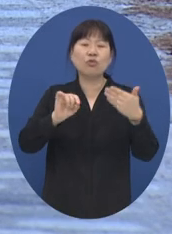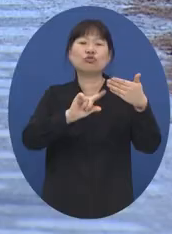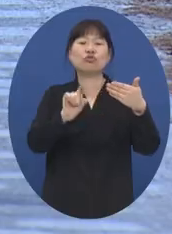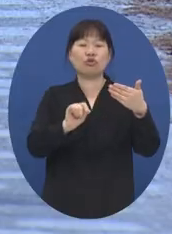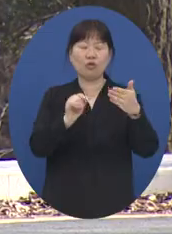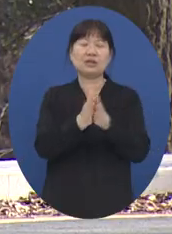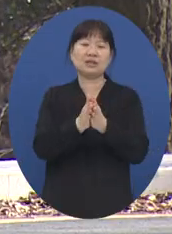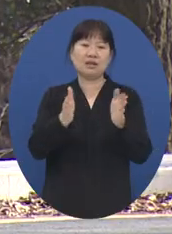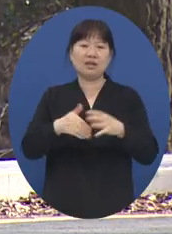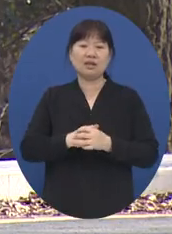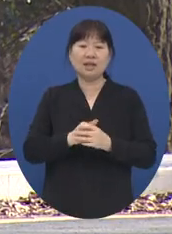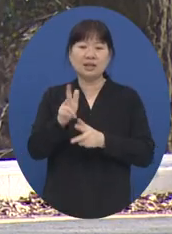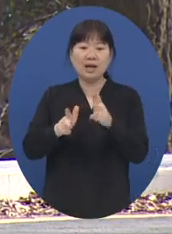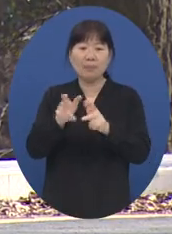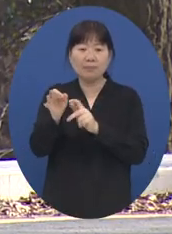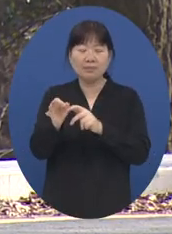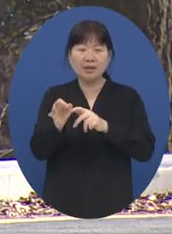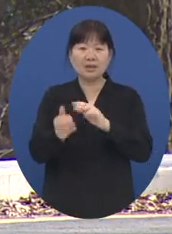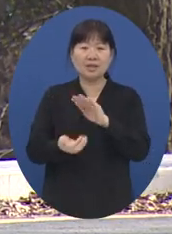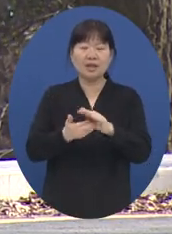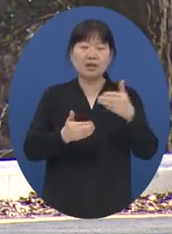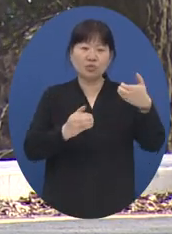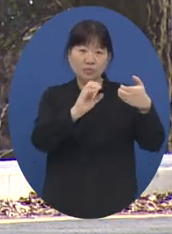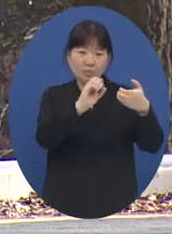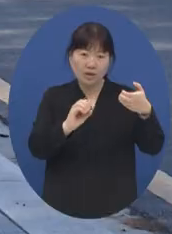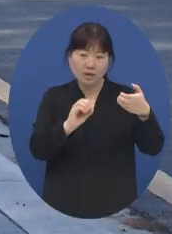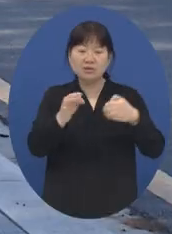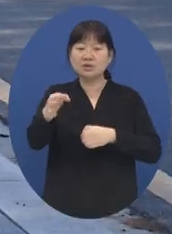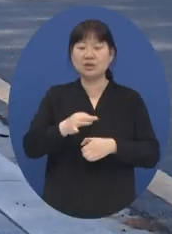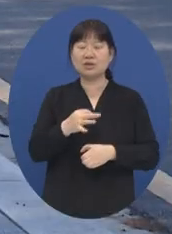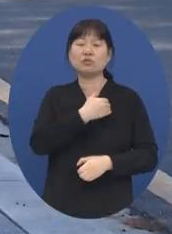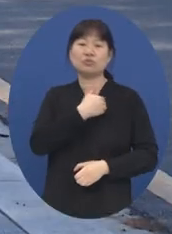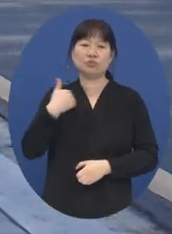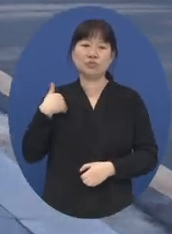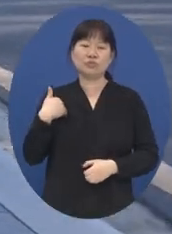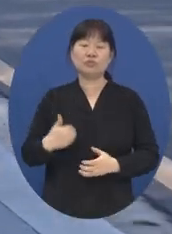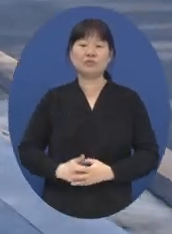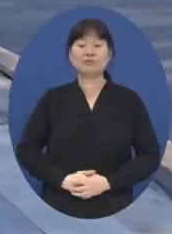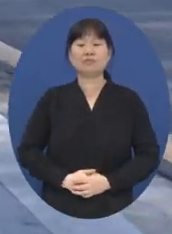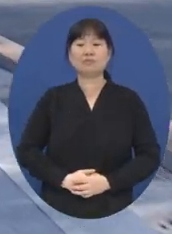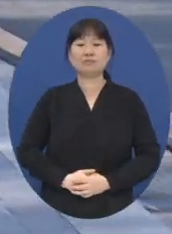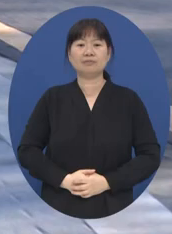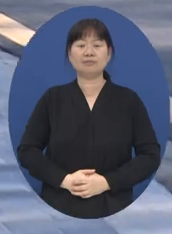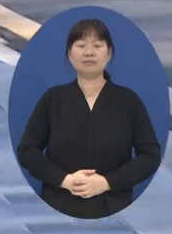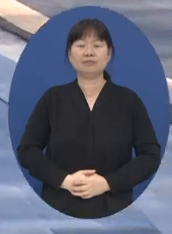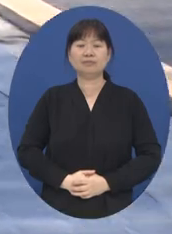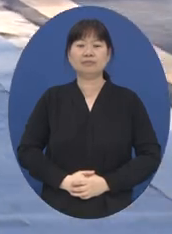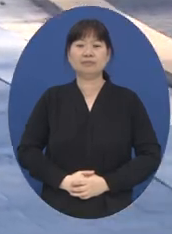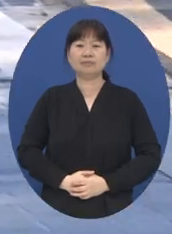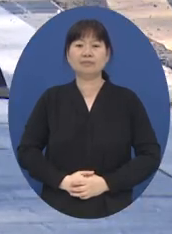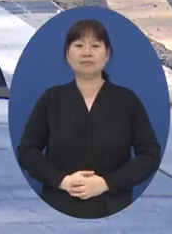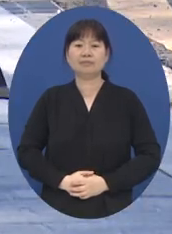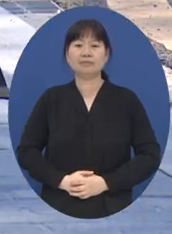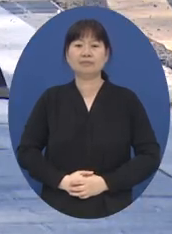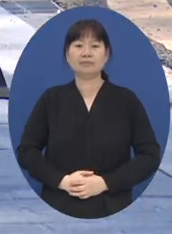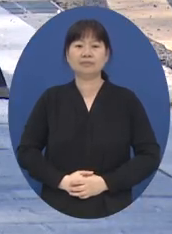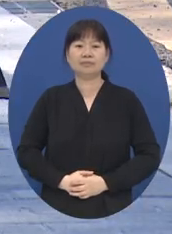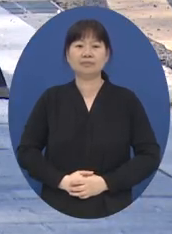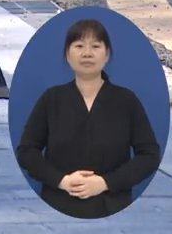이루어지고 사업비의 최대 90% 레 지원받을 수 있습니다 경주 줄 tv 유창순 입니다